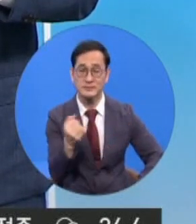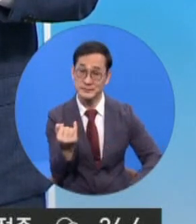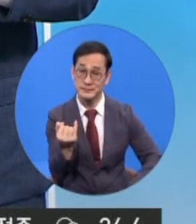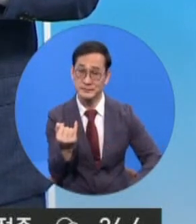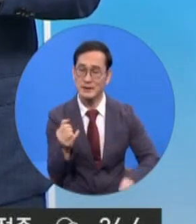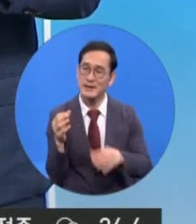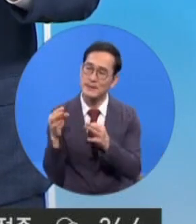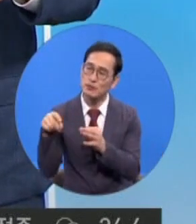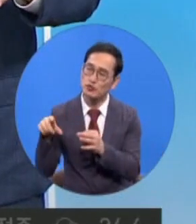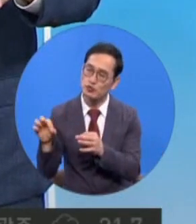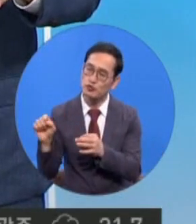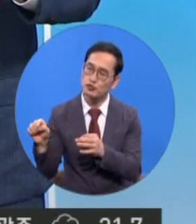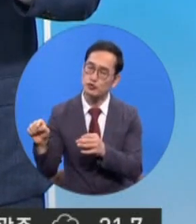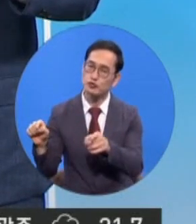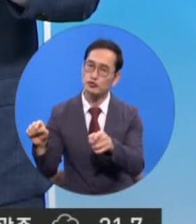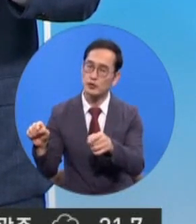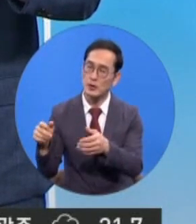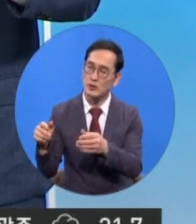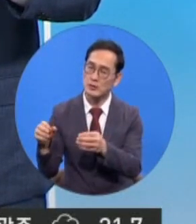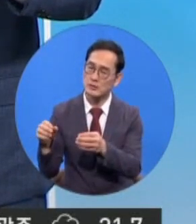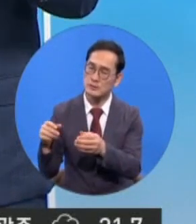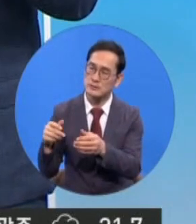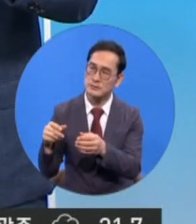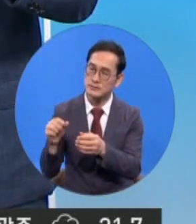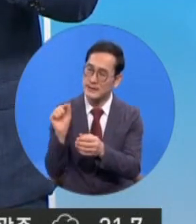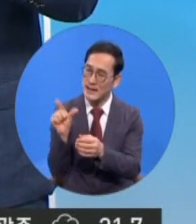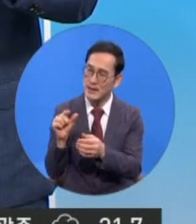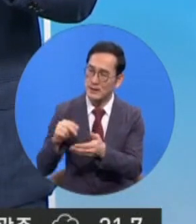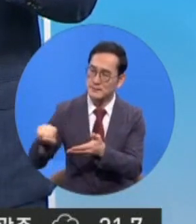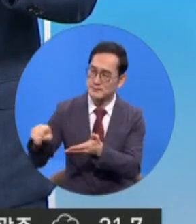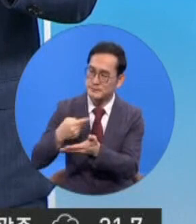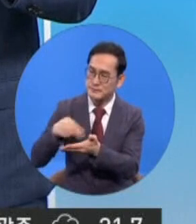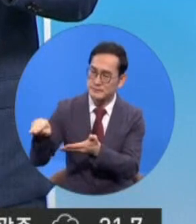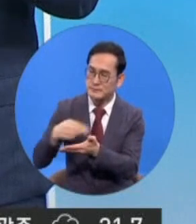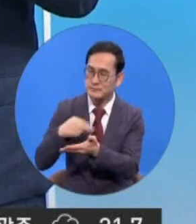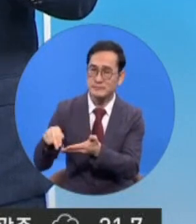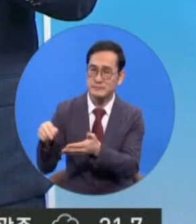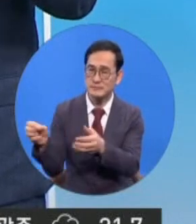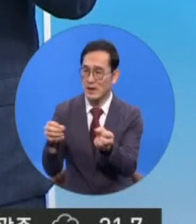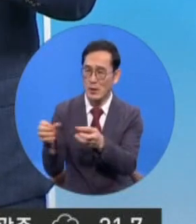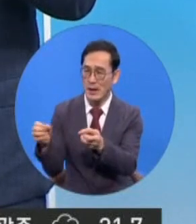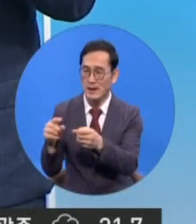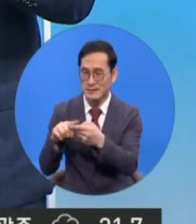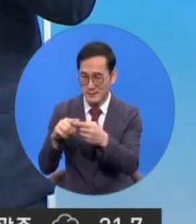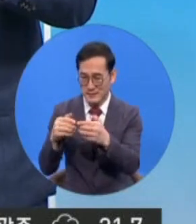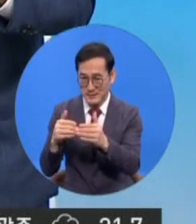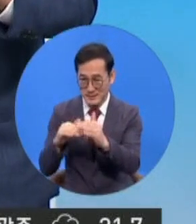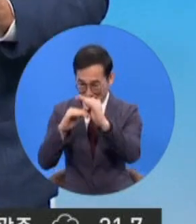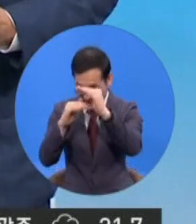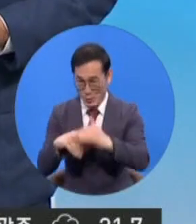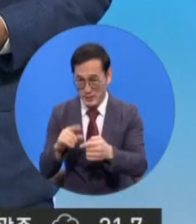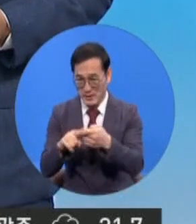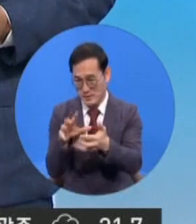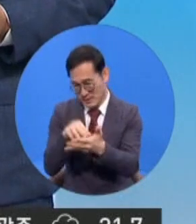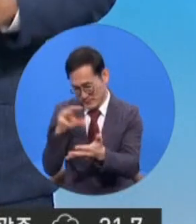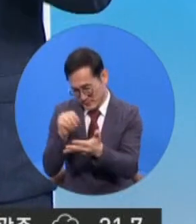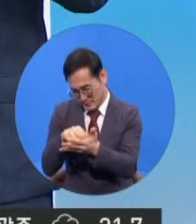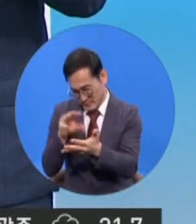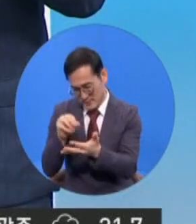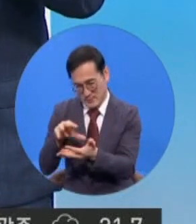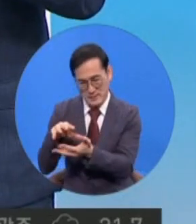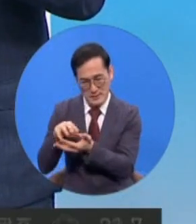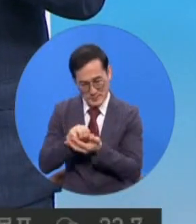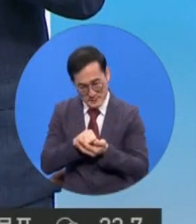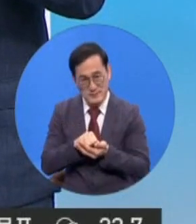의원과 나눈 텔레 g 대화 박 내용을 캡처하고 다운 로드 1 전체 100 43건 가운데